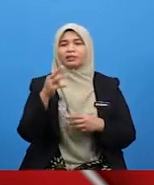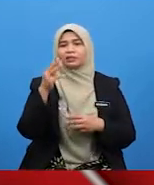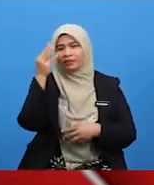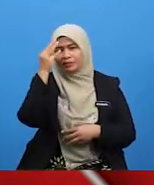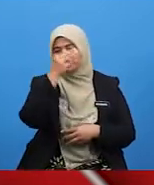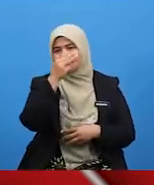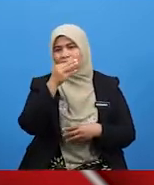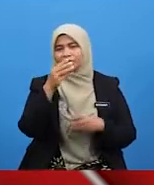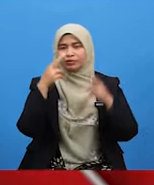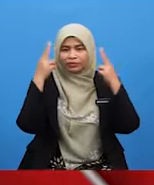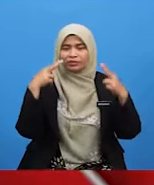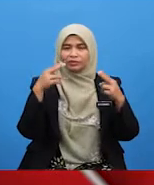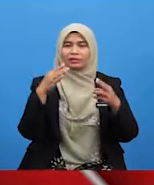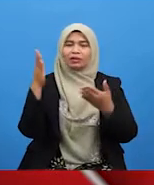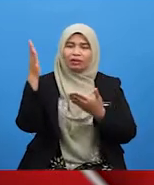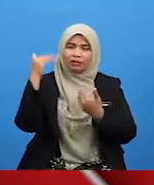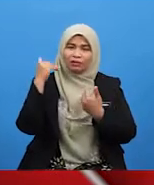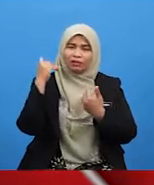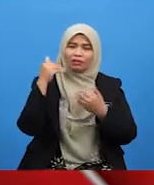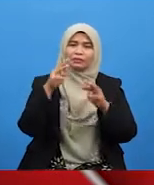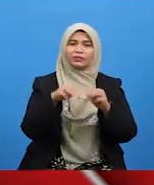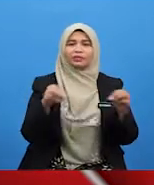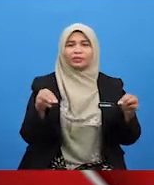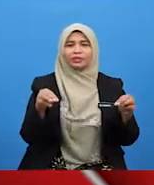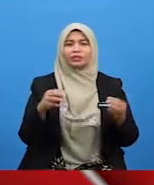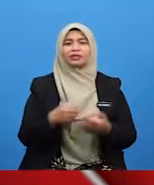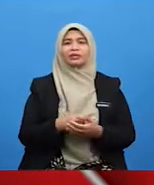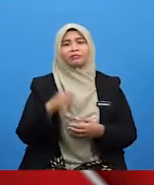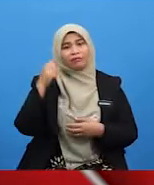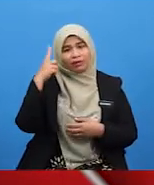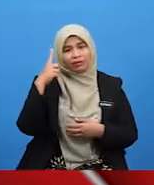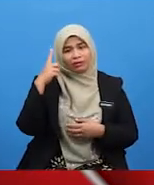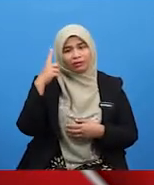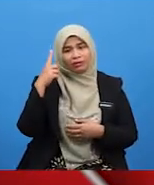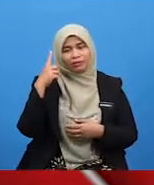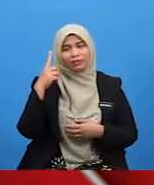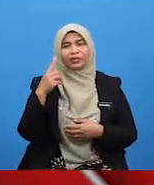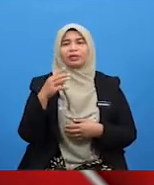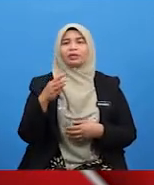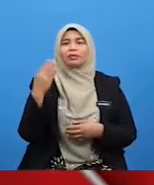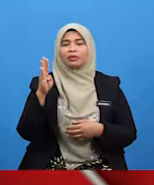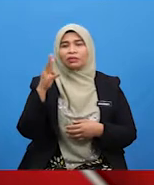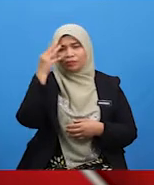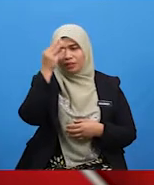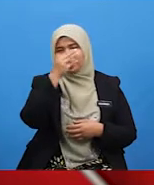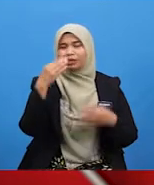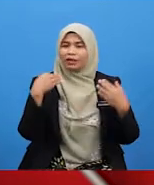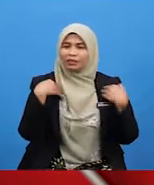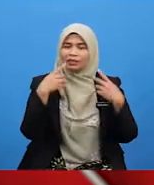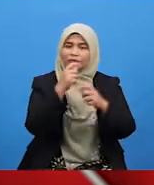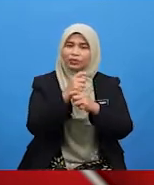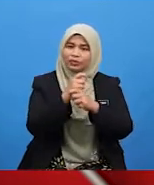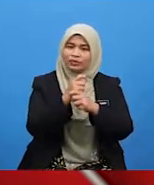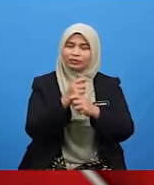malaikat. Ustaz harap murid-murid faham bahawa malaikat mempunyai